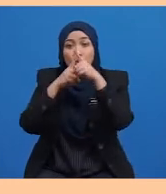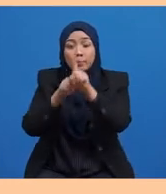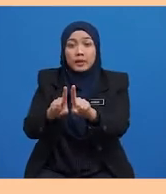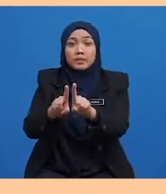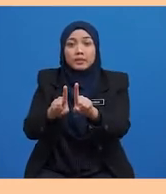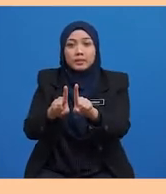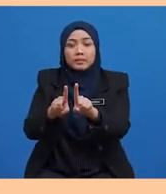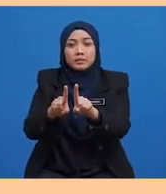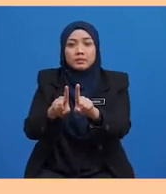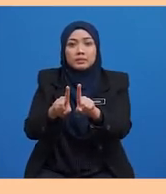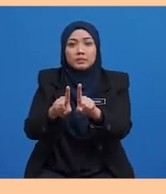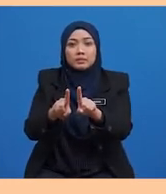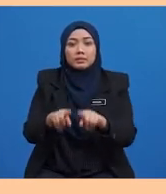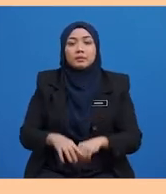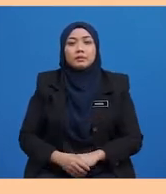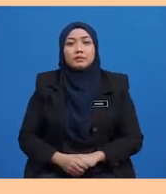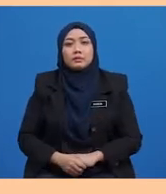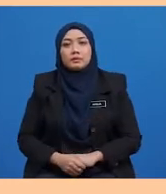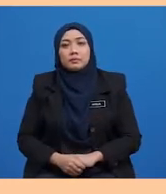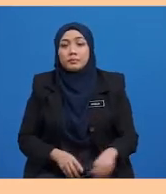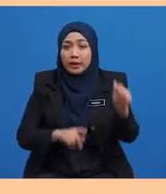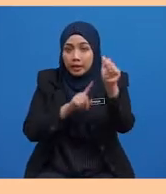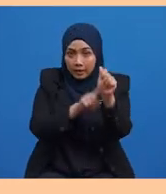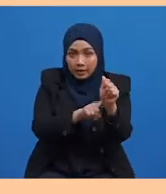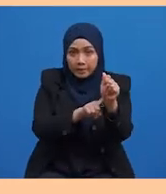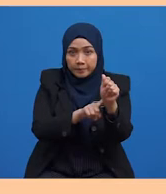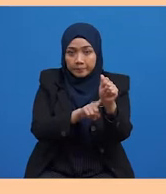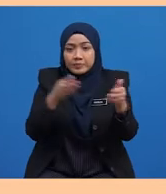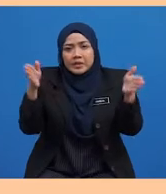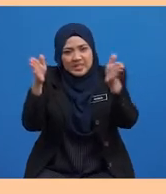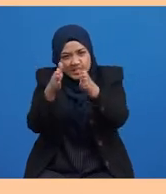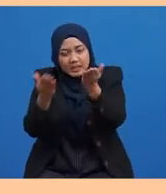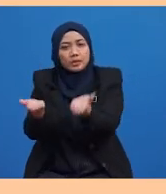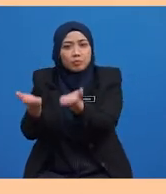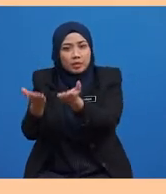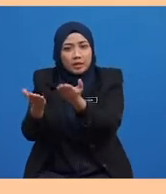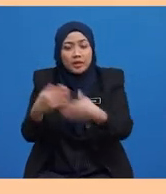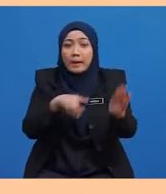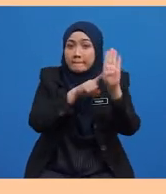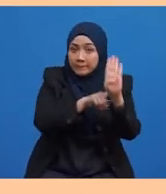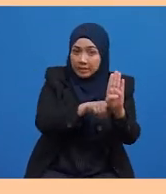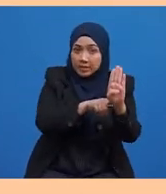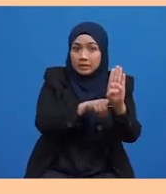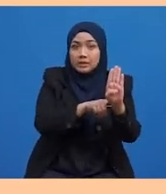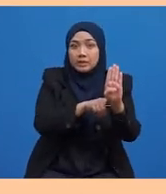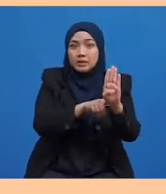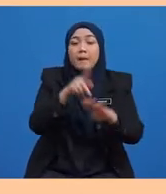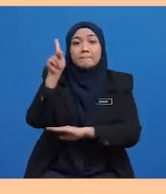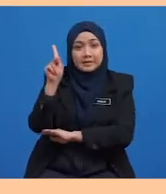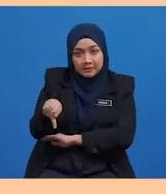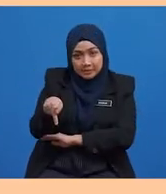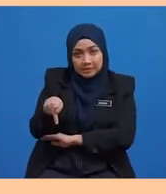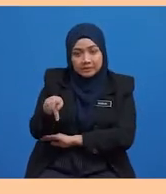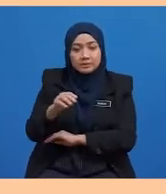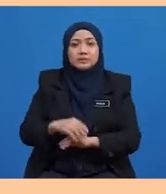jawapannya adalah seperti berikut. A. Kecil kemungkinan. B.